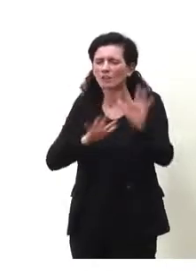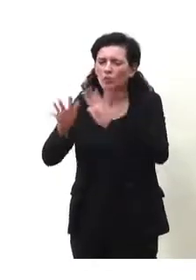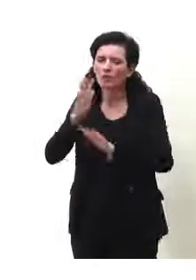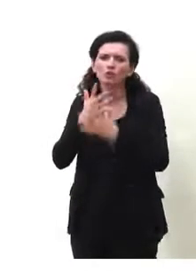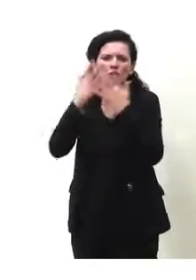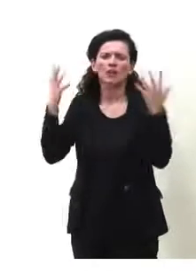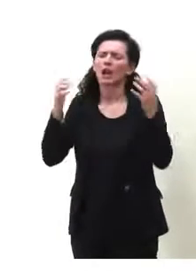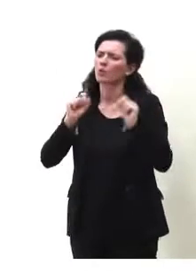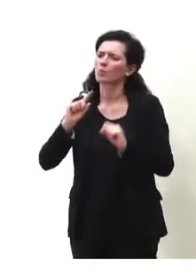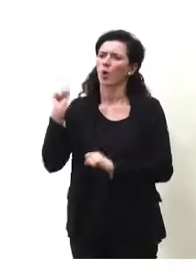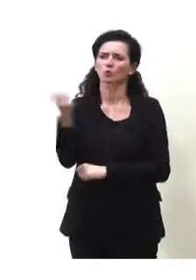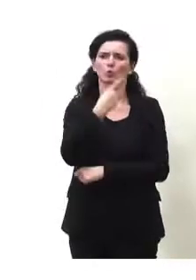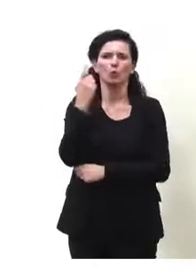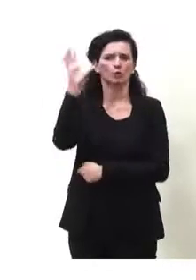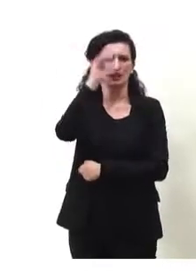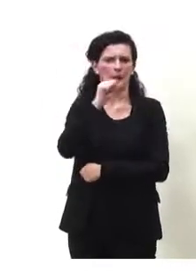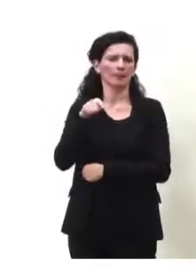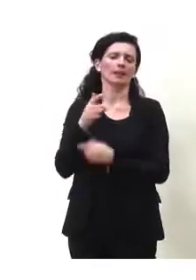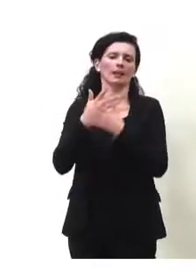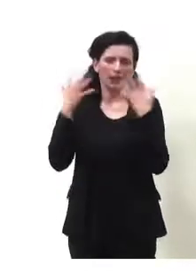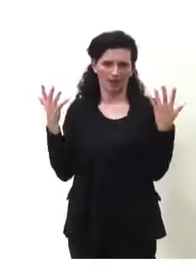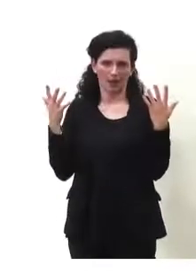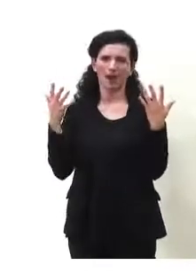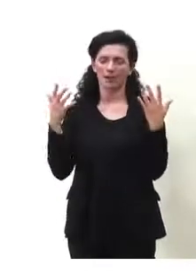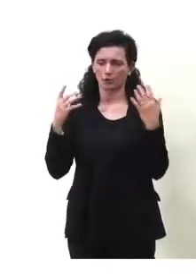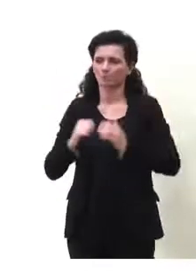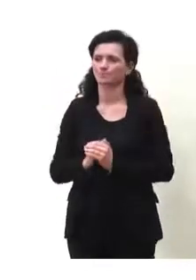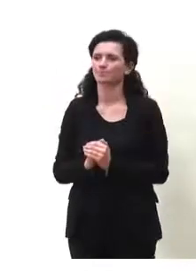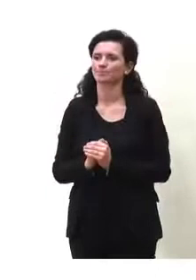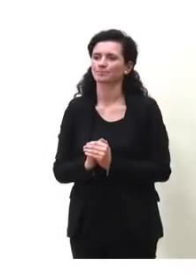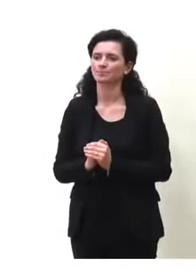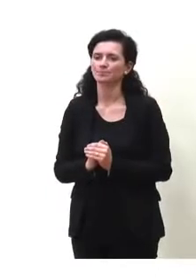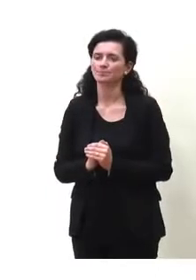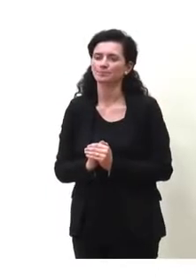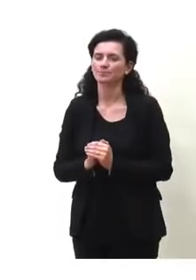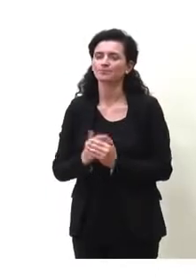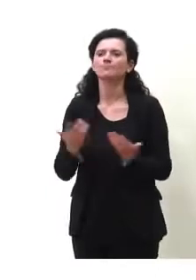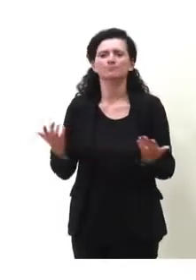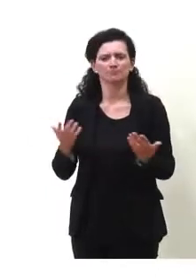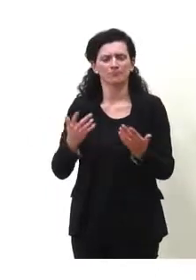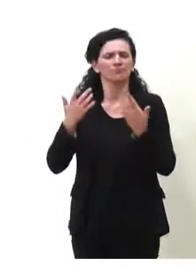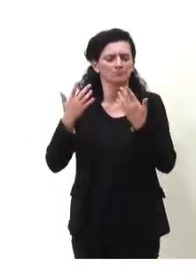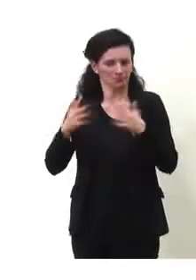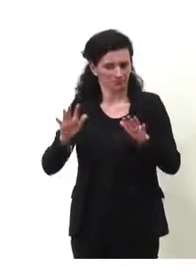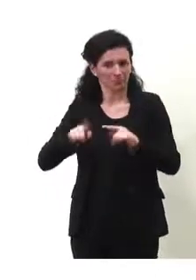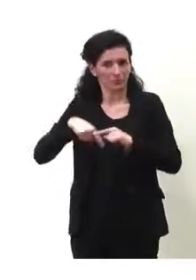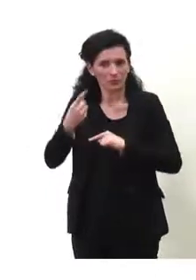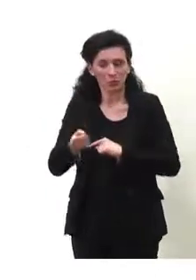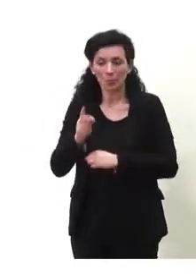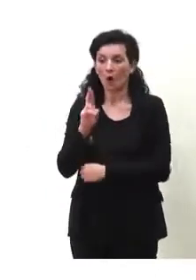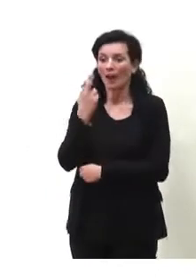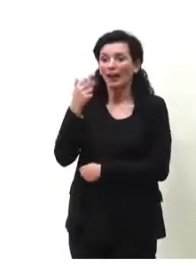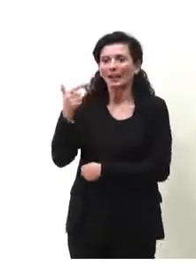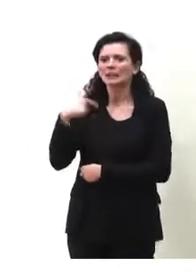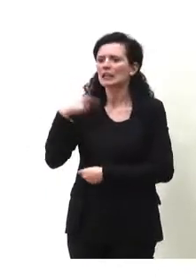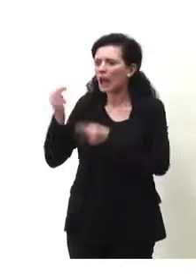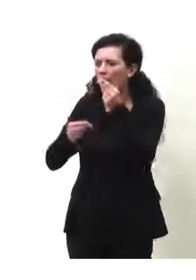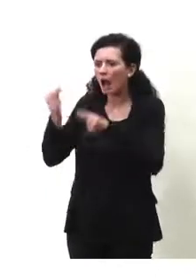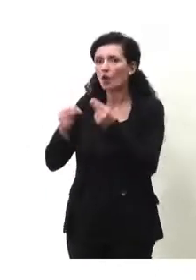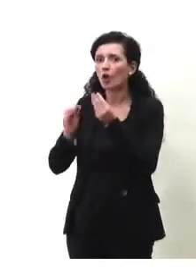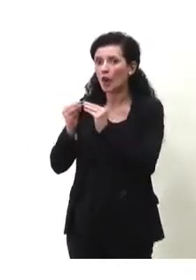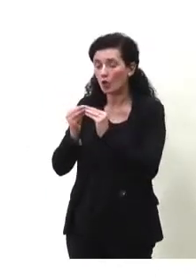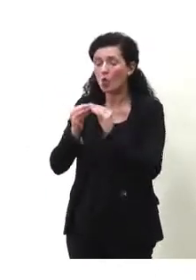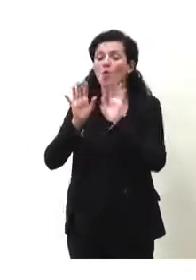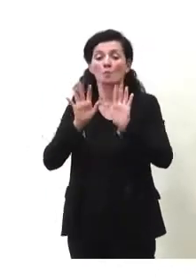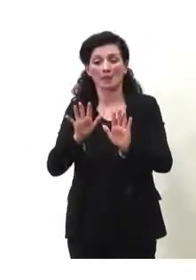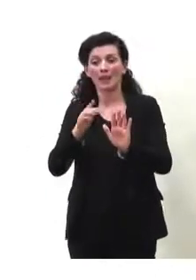chiunque. Dopodiché, allora, su che dati calcoliamo RT? Dimenticavo, per chi